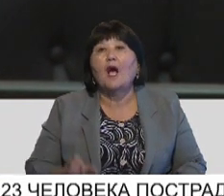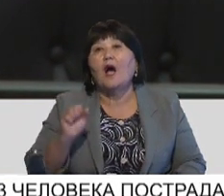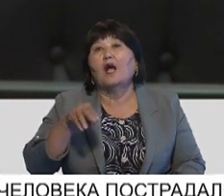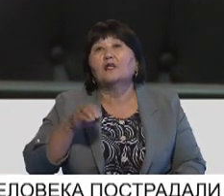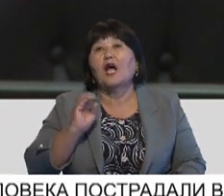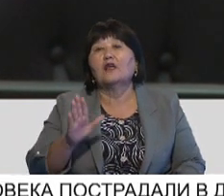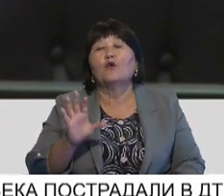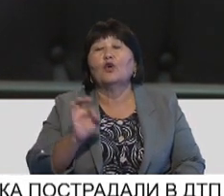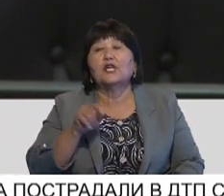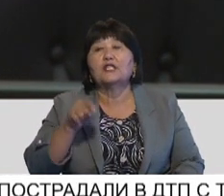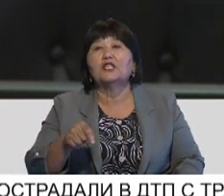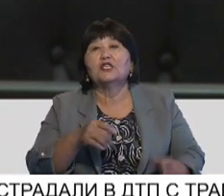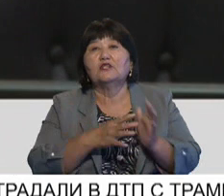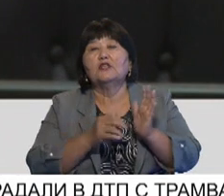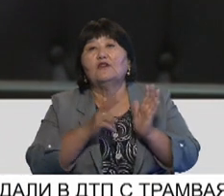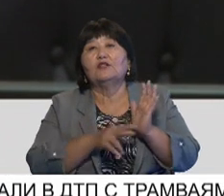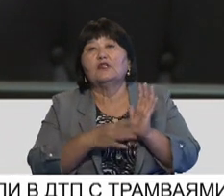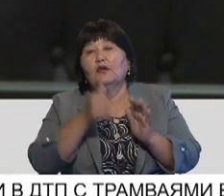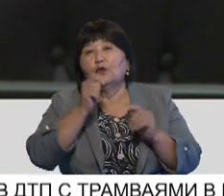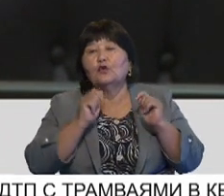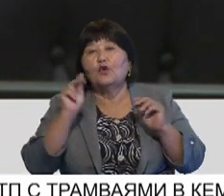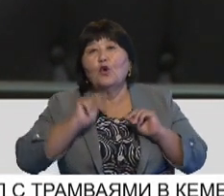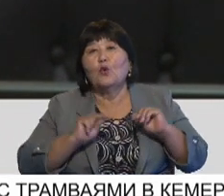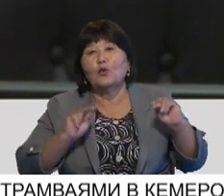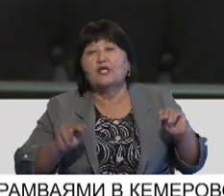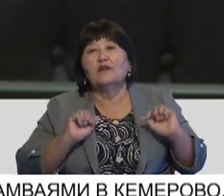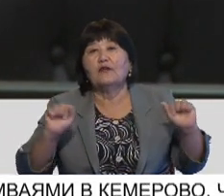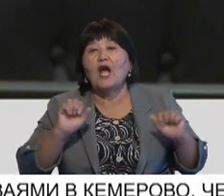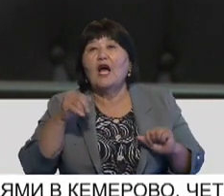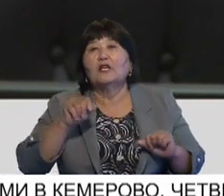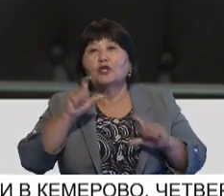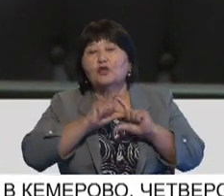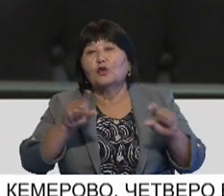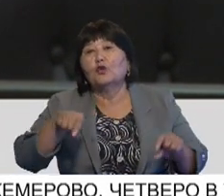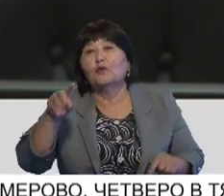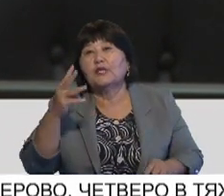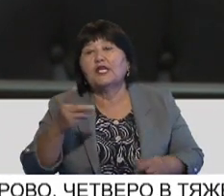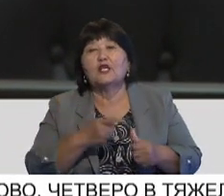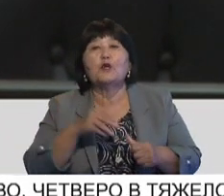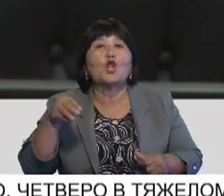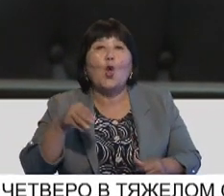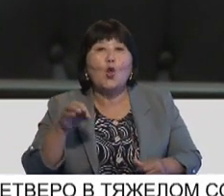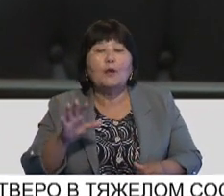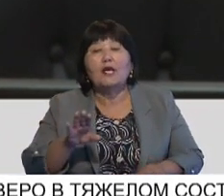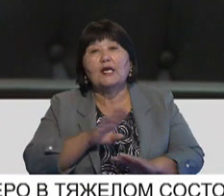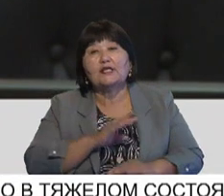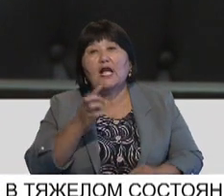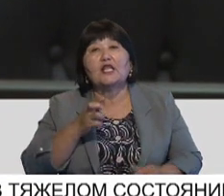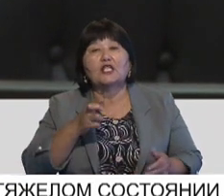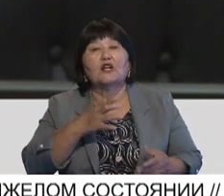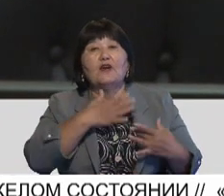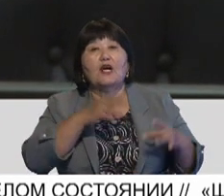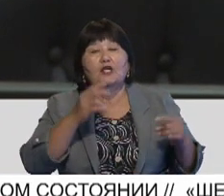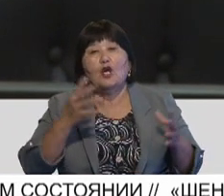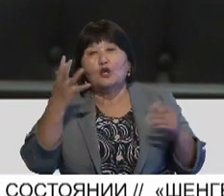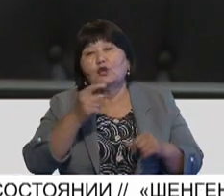Алтаев Ужас 1989 года рождения, учитель физкультуры, IT-школы лицея номер 3 имени Толыбекова, скончался от ножевого ранения